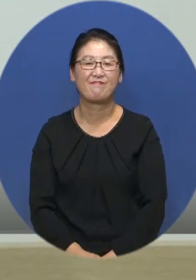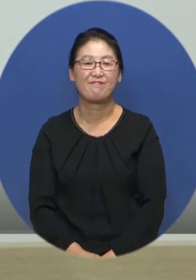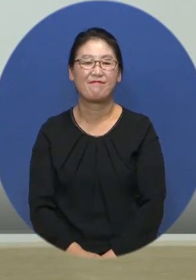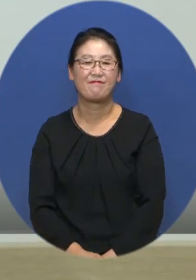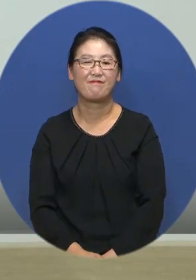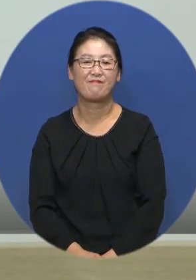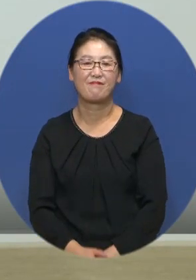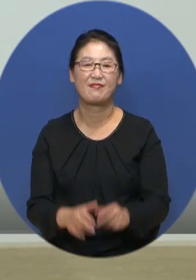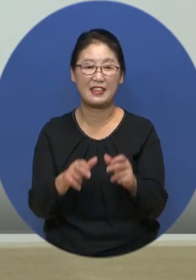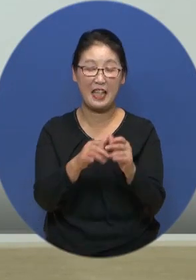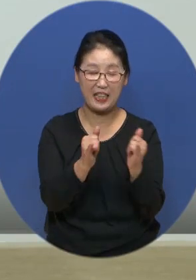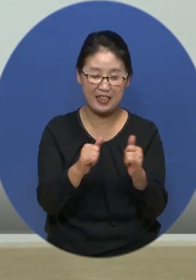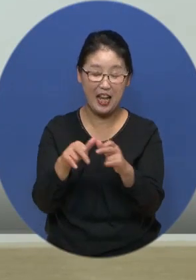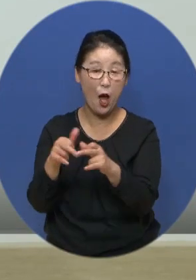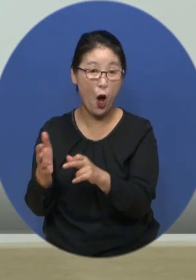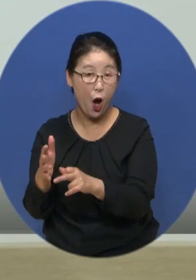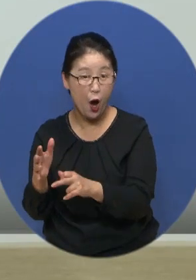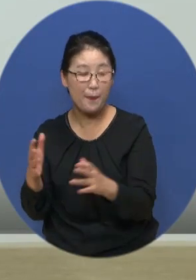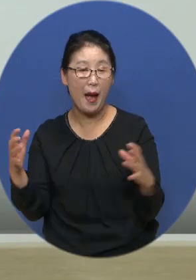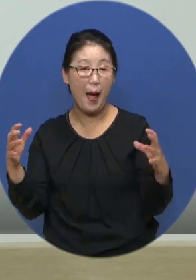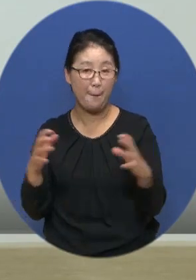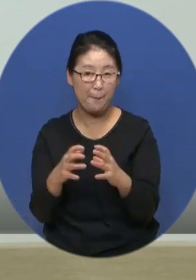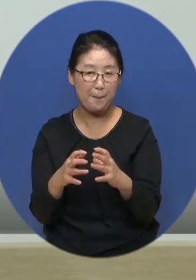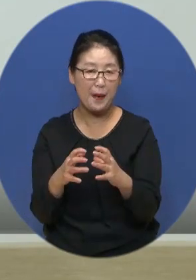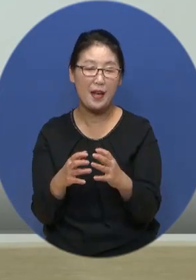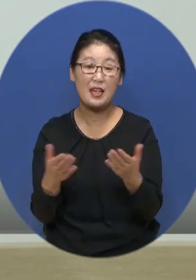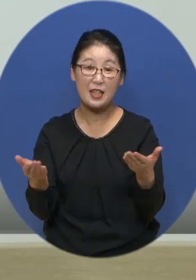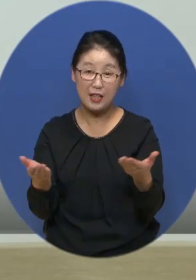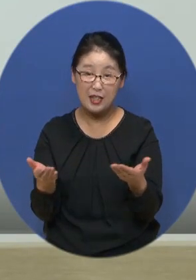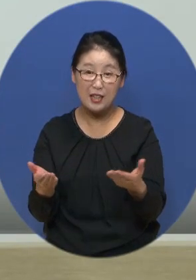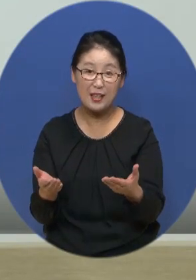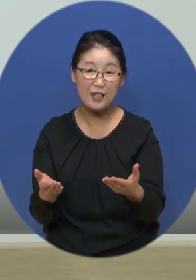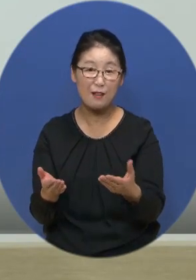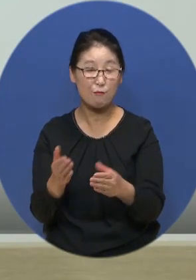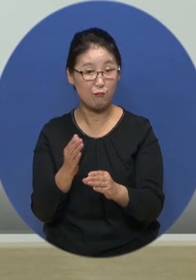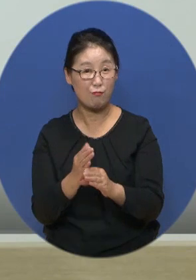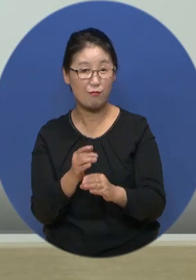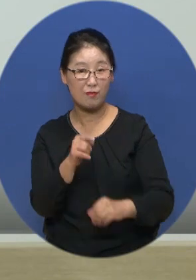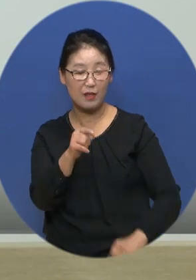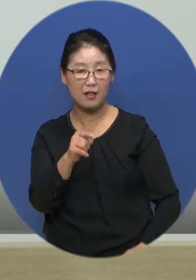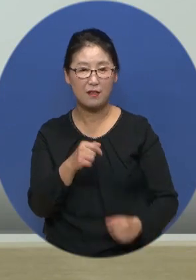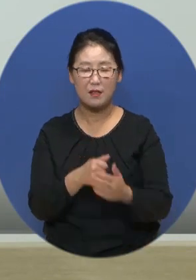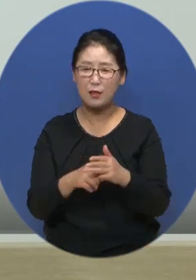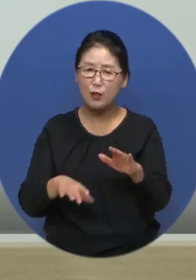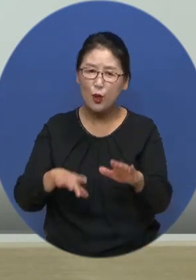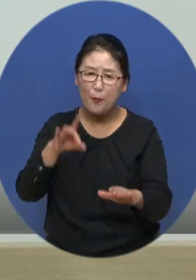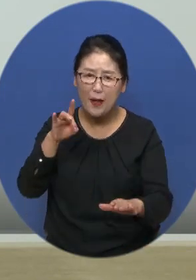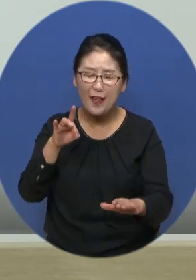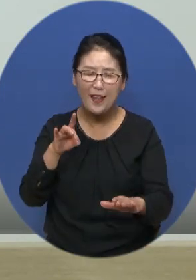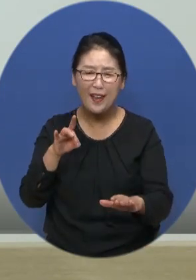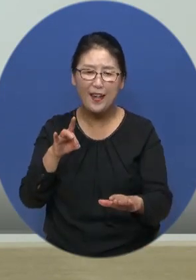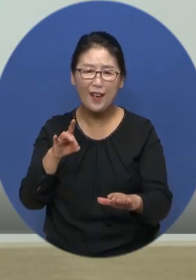그럼 장애인과 비장애인이 한데 어울려 일한다는 게 처음부터 쉬운 일은 아니었을 것 같은데요.